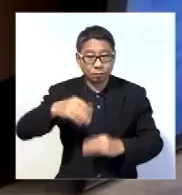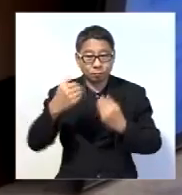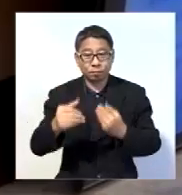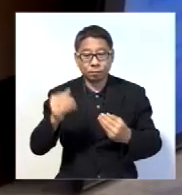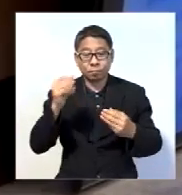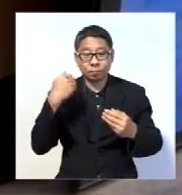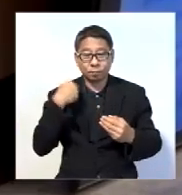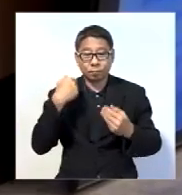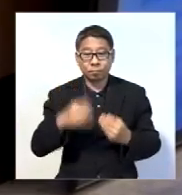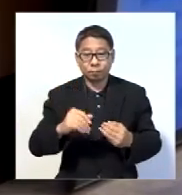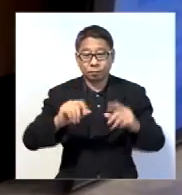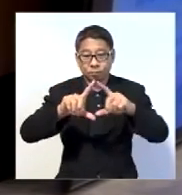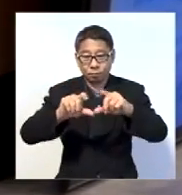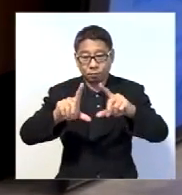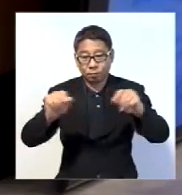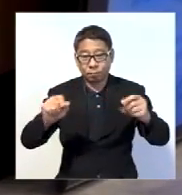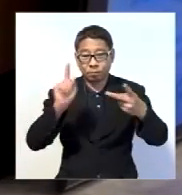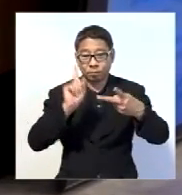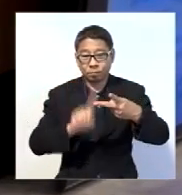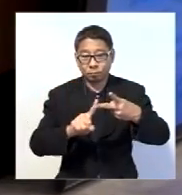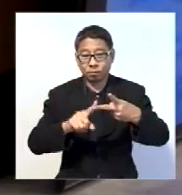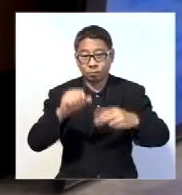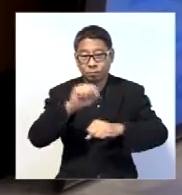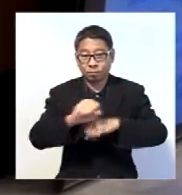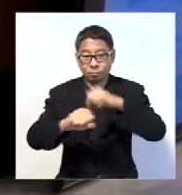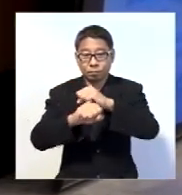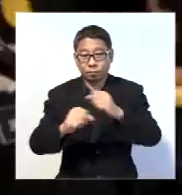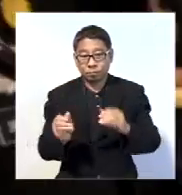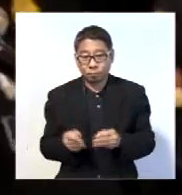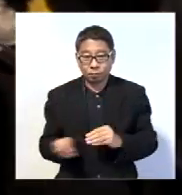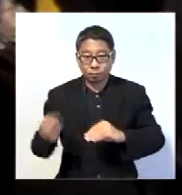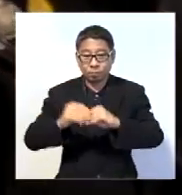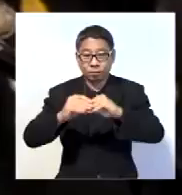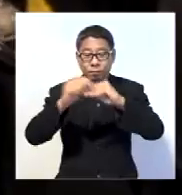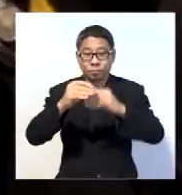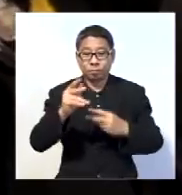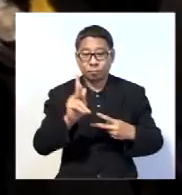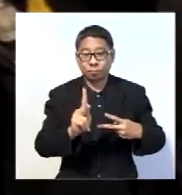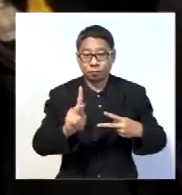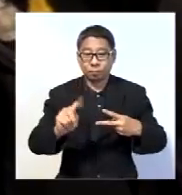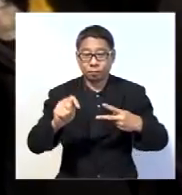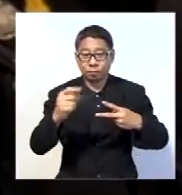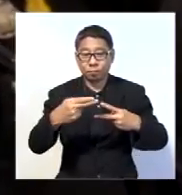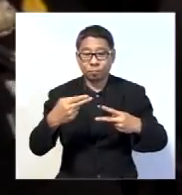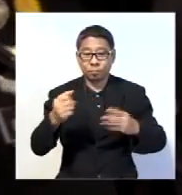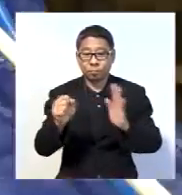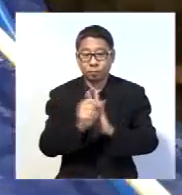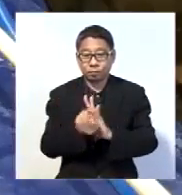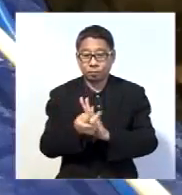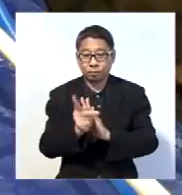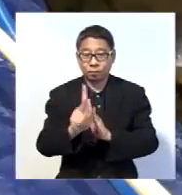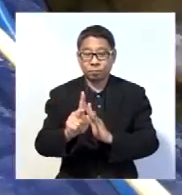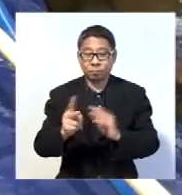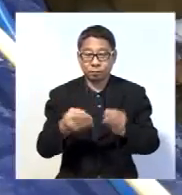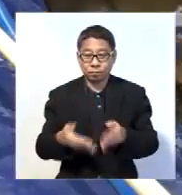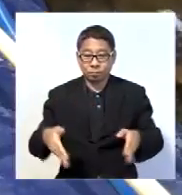คสาขาเพชรบูรณ์หล่มสักและโครงการก่อสร้างปรับปรุงขยายกปภสาขาสมุทรสาคร